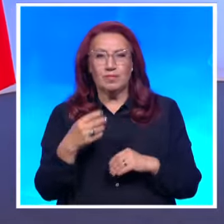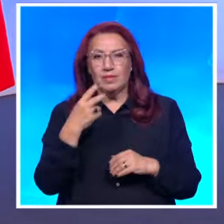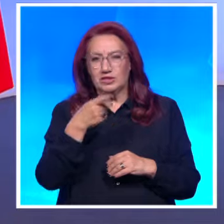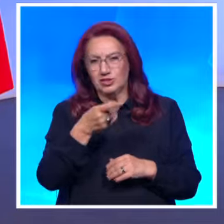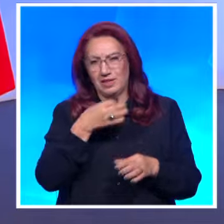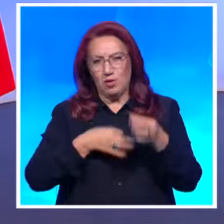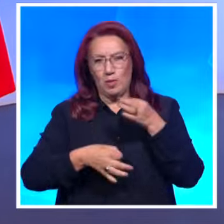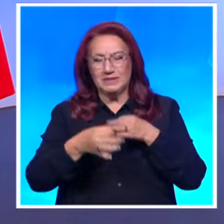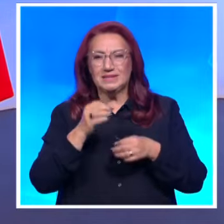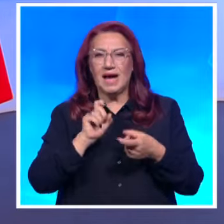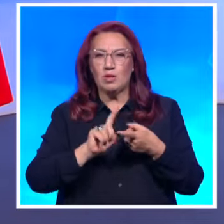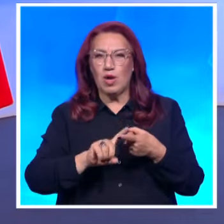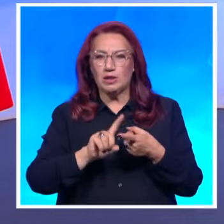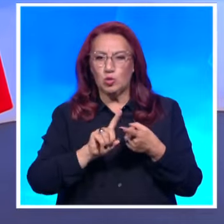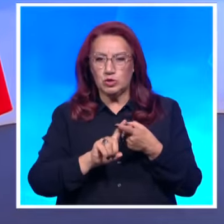Калоян Кюркчиев. Калояне, здравей!